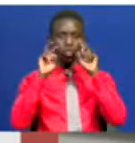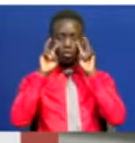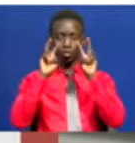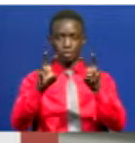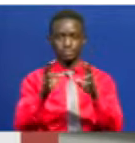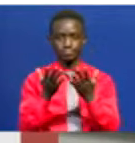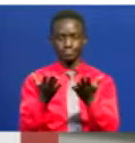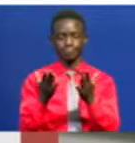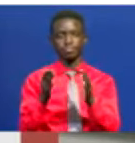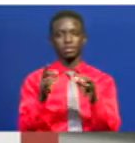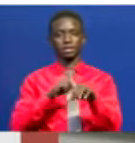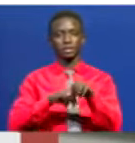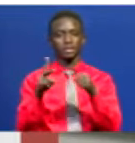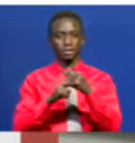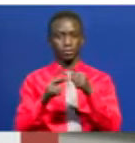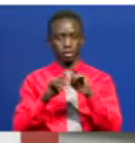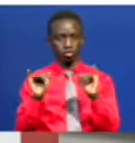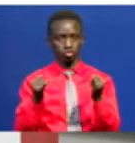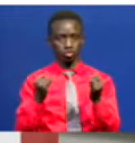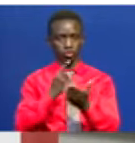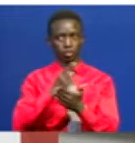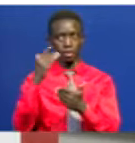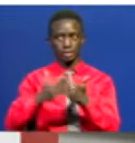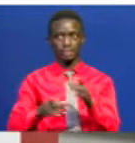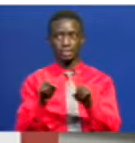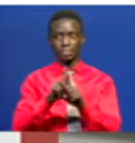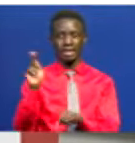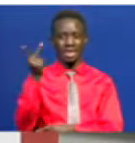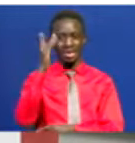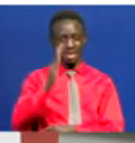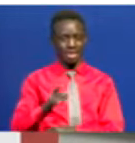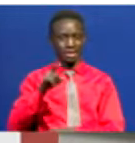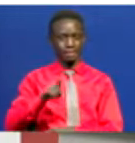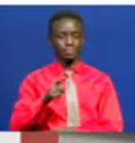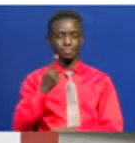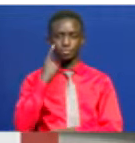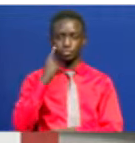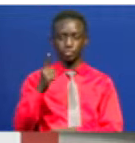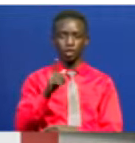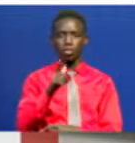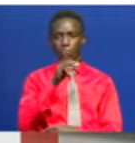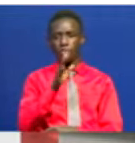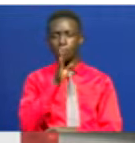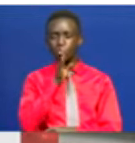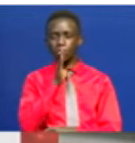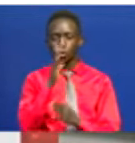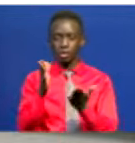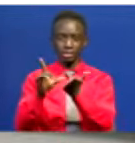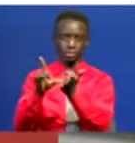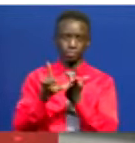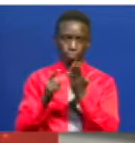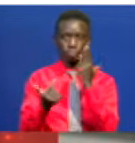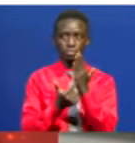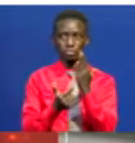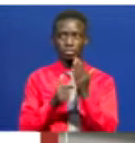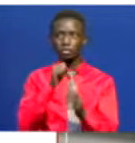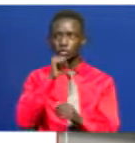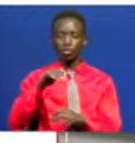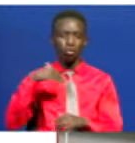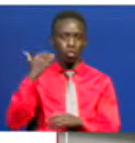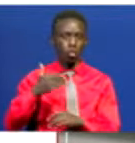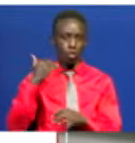Wikendi. Wakenya wametakiwa kuwajibikia majukumu yao ya mikopo ya kidijitali ili kuepuka kunyanyaswa kila mara na wakopeshaji wa mikopo